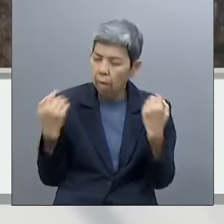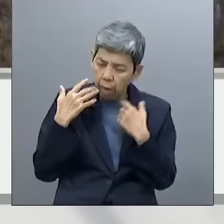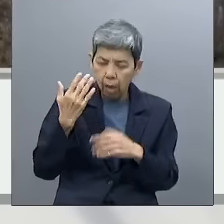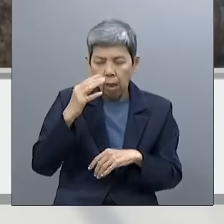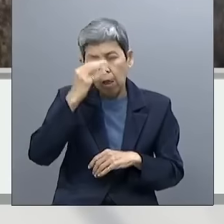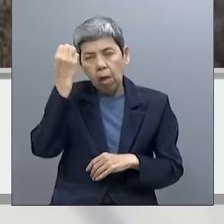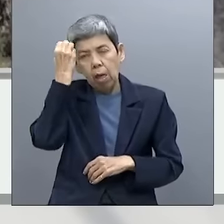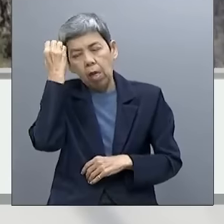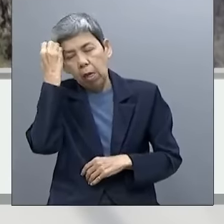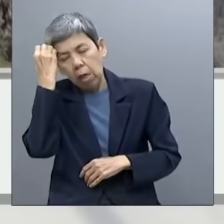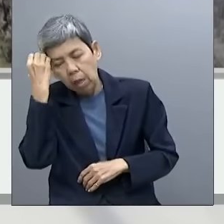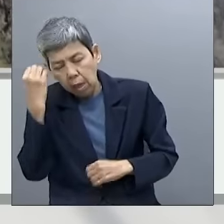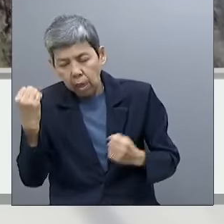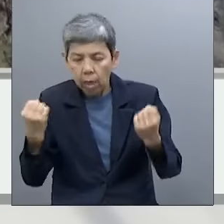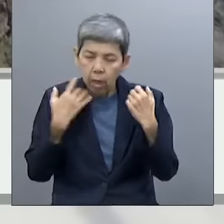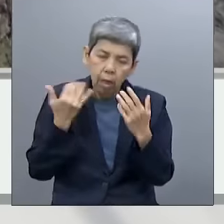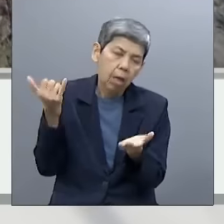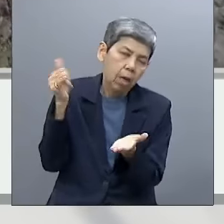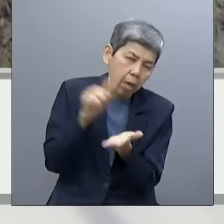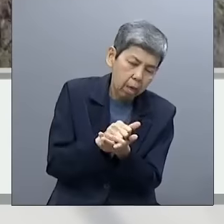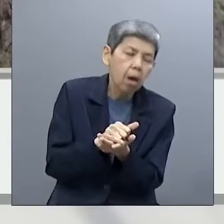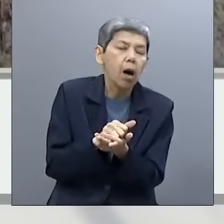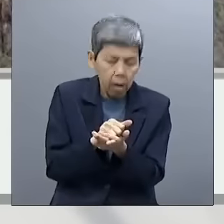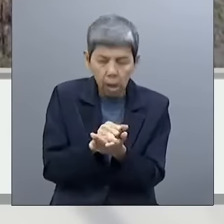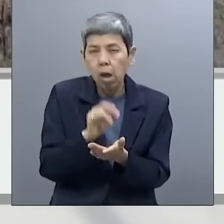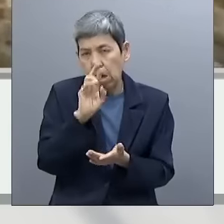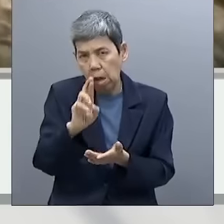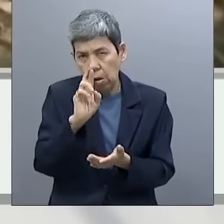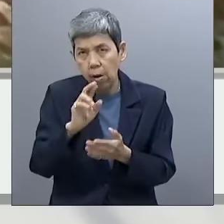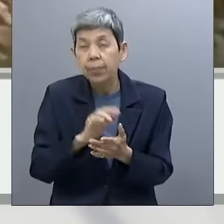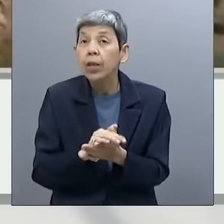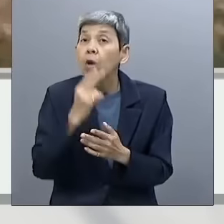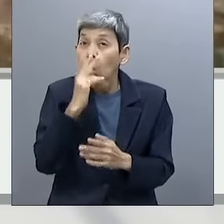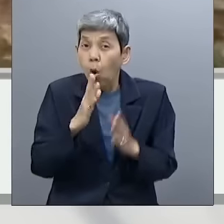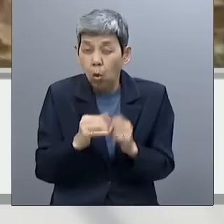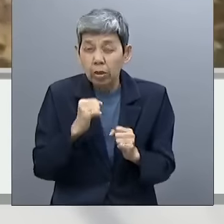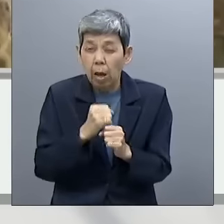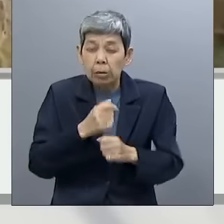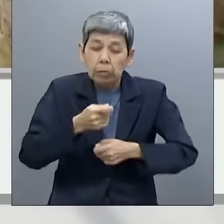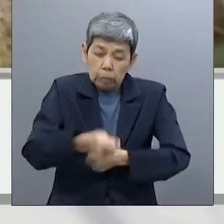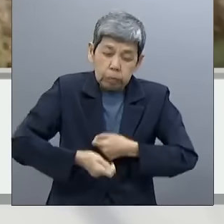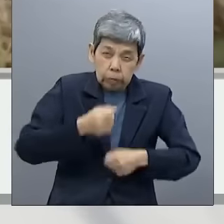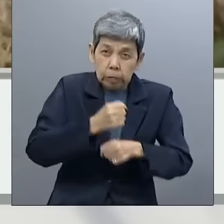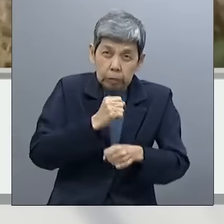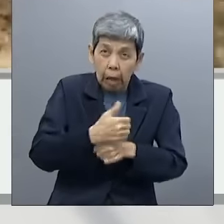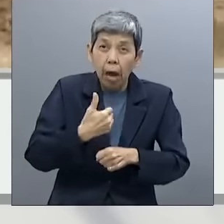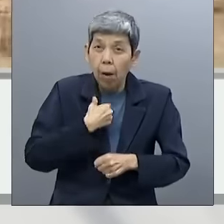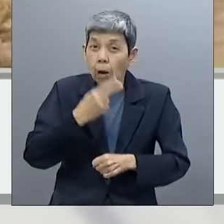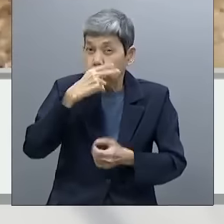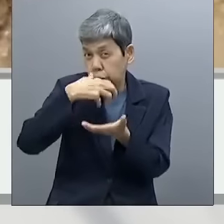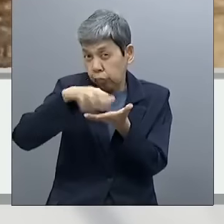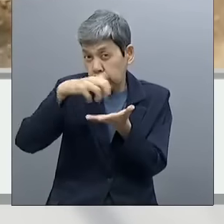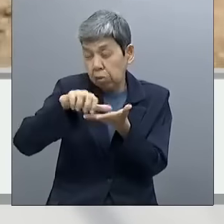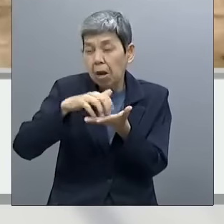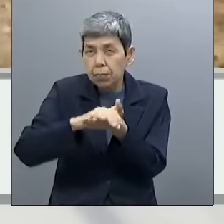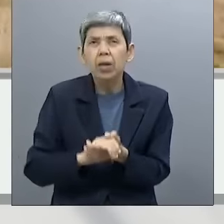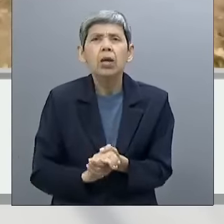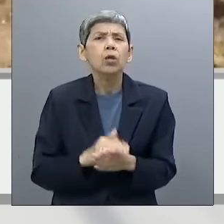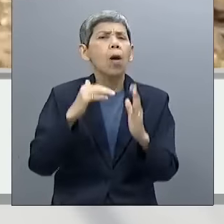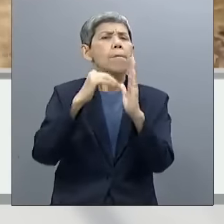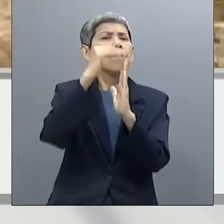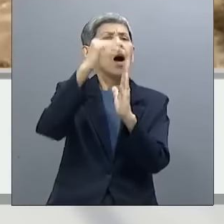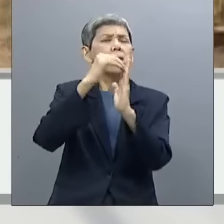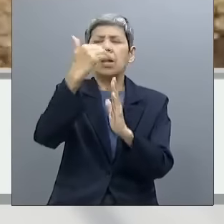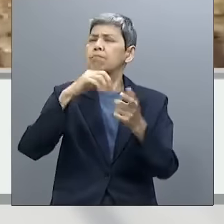ปวดเมื่อยร่างกายเป็นลมแดดหรือว่าฮท Strokeได้โดยเฉพาะคนที่อยู่กลางแจ้งค่ะยิ่งช่วงนี้อย่างที่เรารายงานไปช่วงต้นพื้นที่ภาคเหนือ